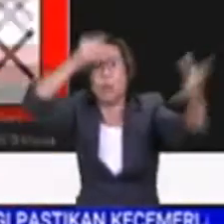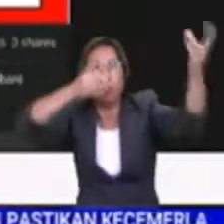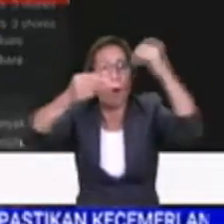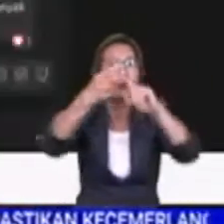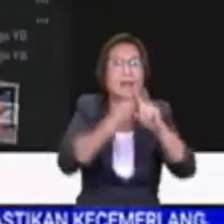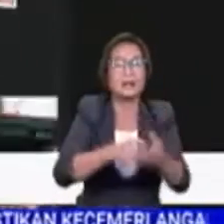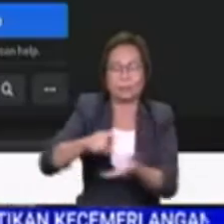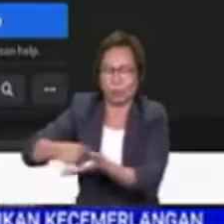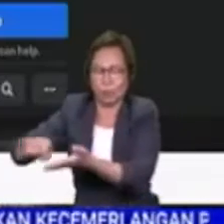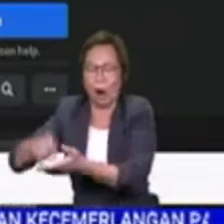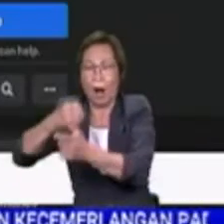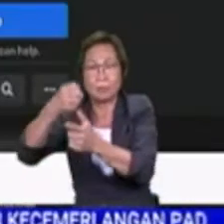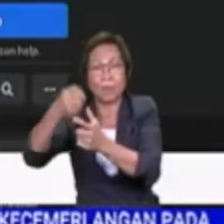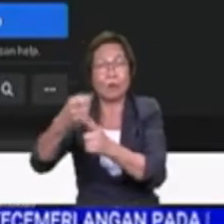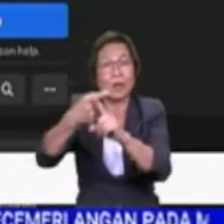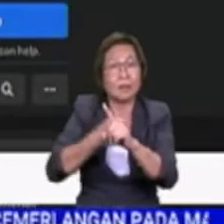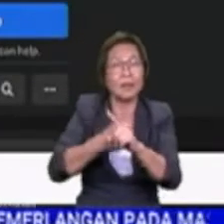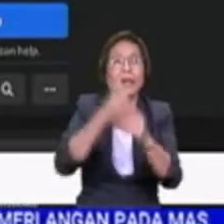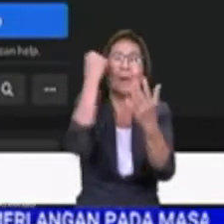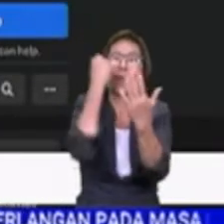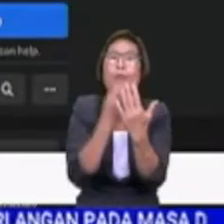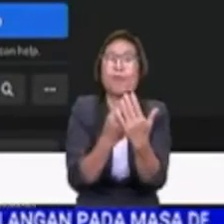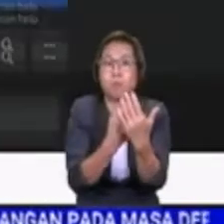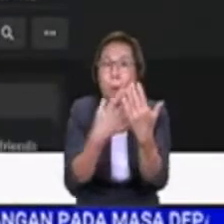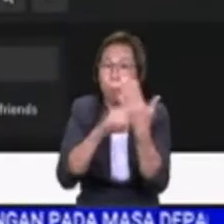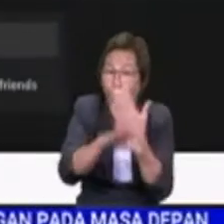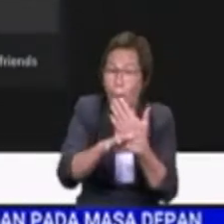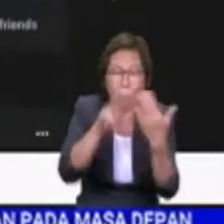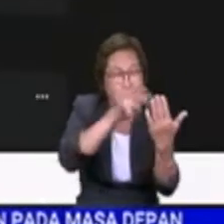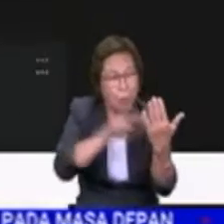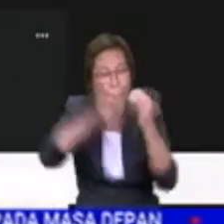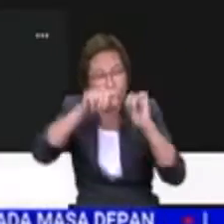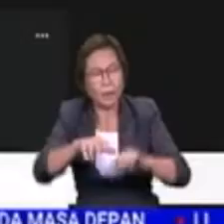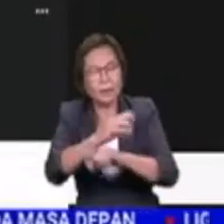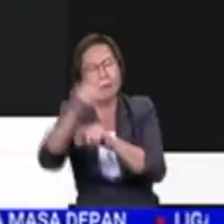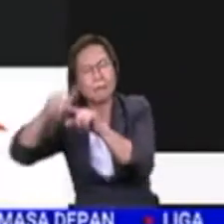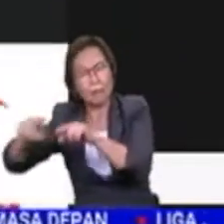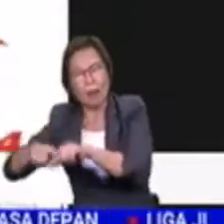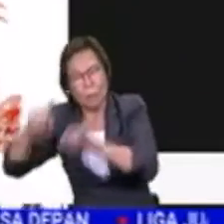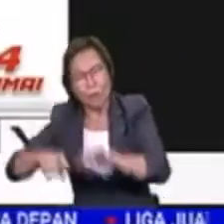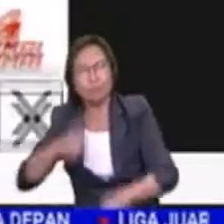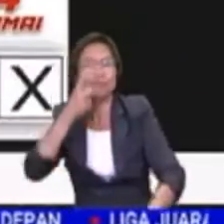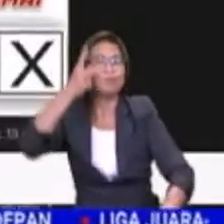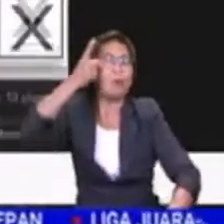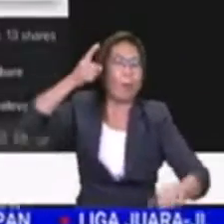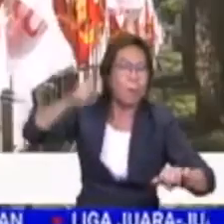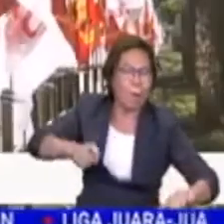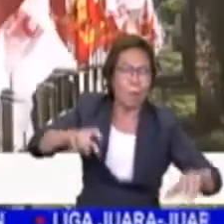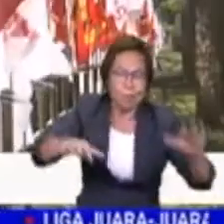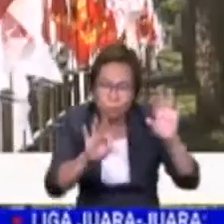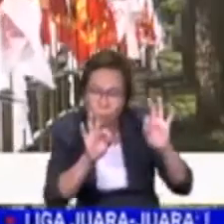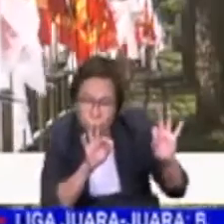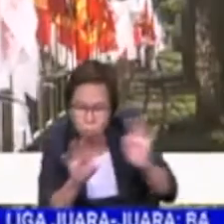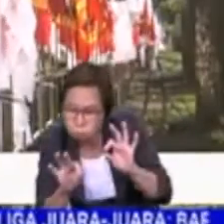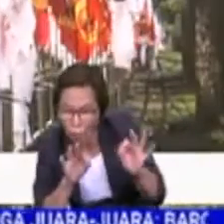daripada media cetak, daripada media sosial dan sebagainya. Dan mereka ini perlu ada kematangan dalam membuat